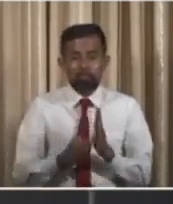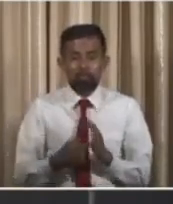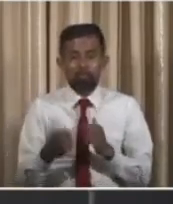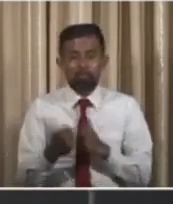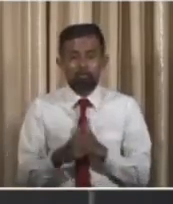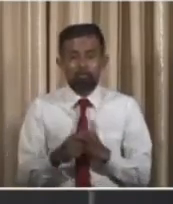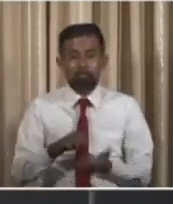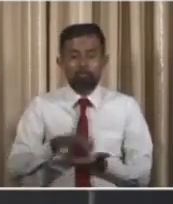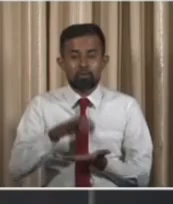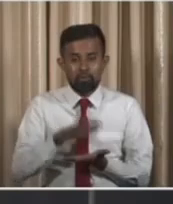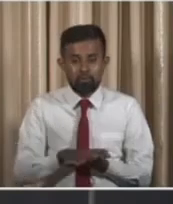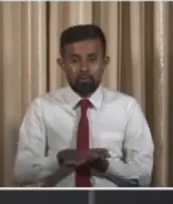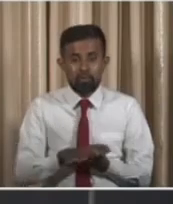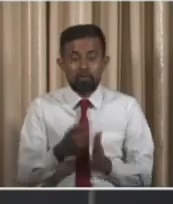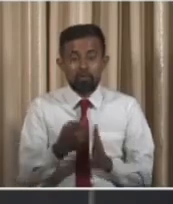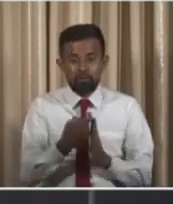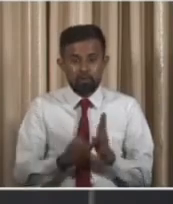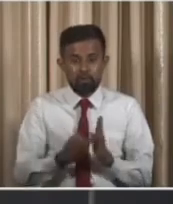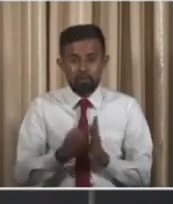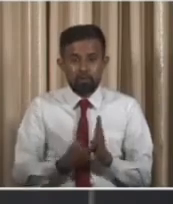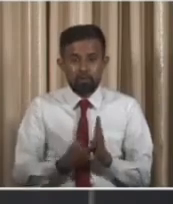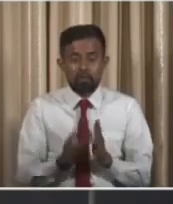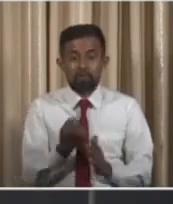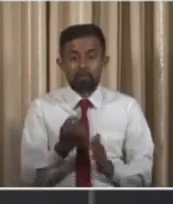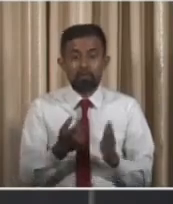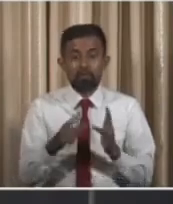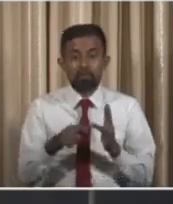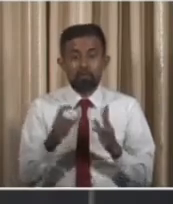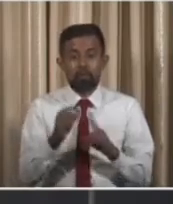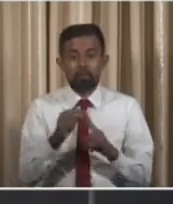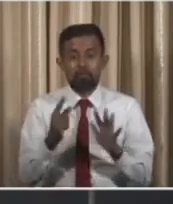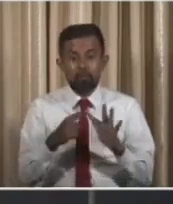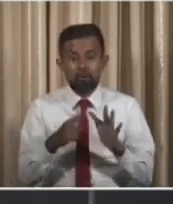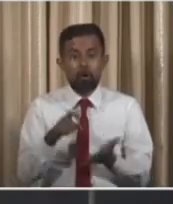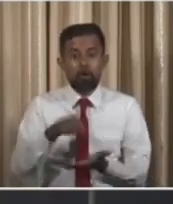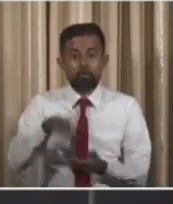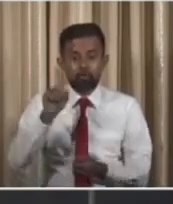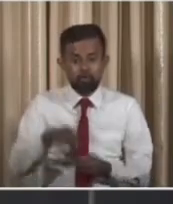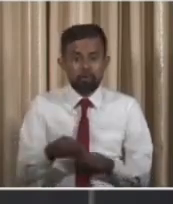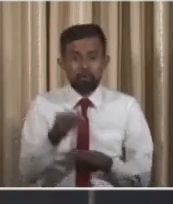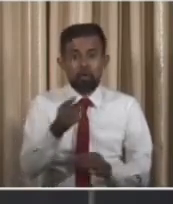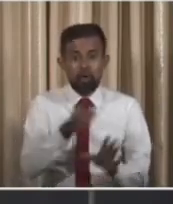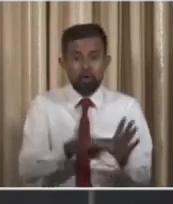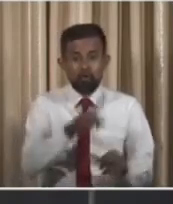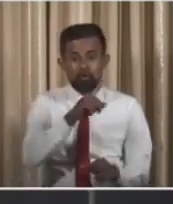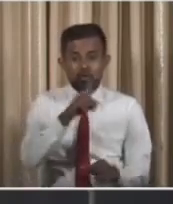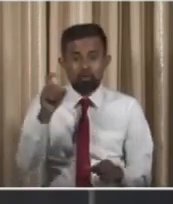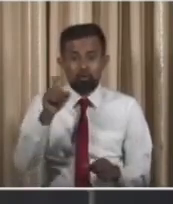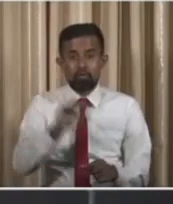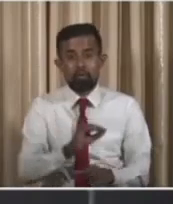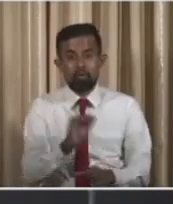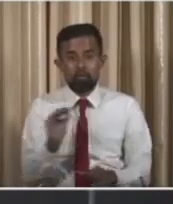tak sama tu kere ni, api me mudal kar ke sabah me anu mati doane, awur tu kah mar kere pasi.